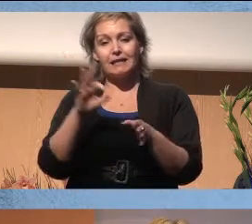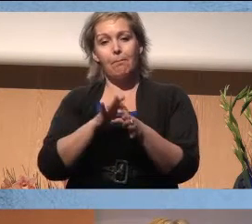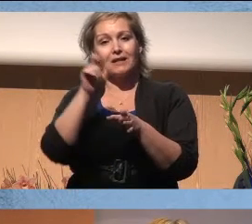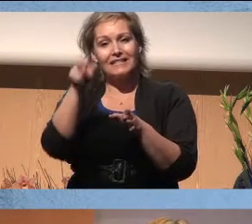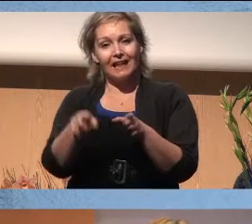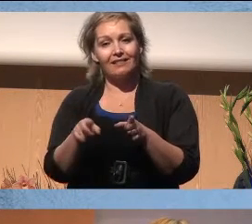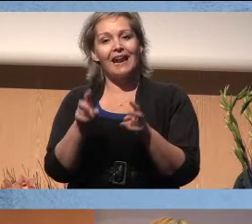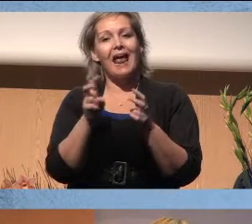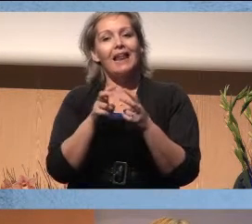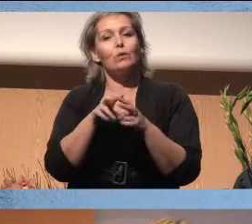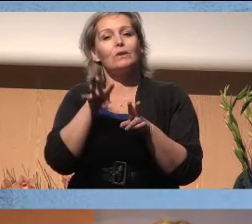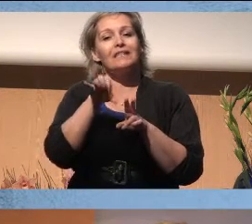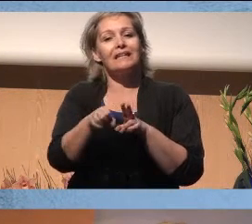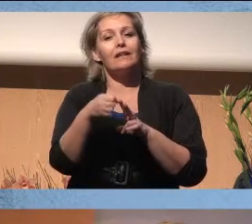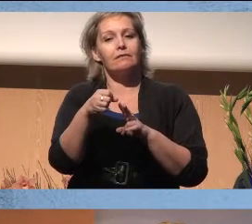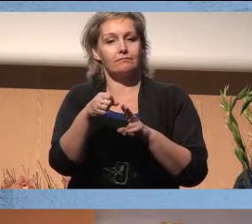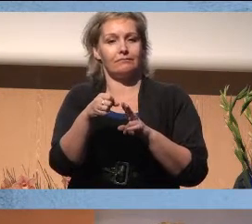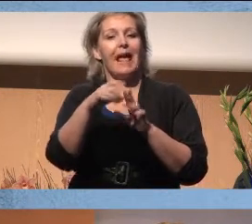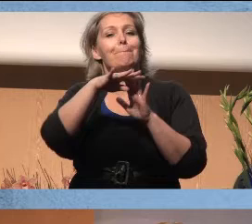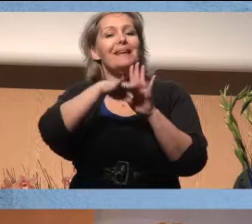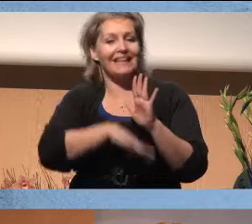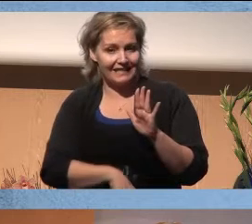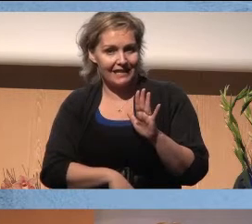pasienter elektronisk tilgang til epikrisen.